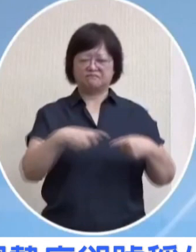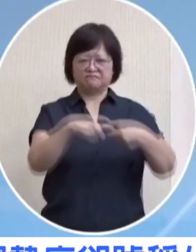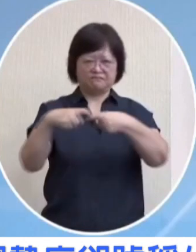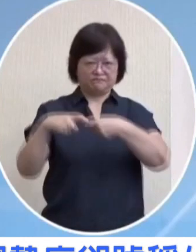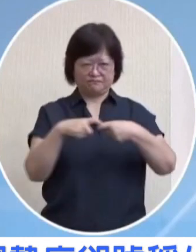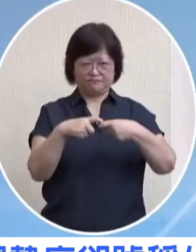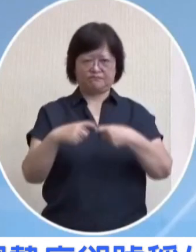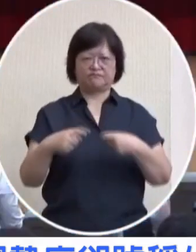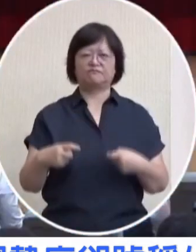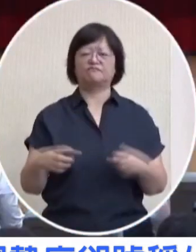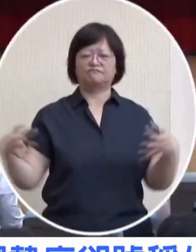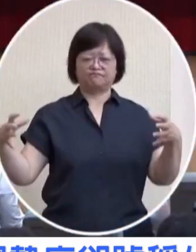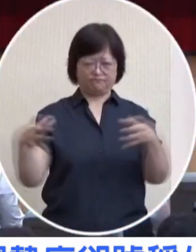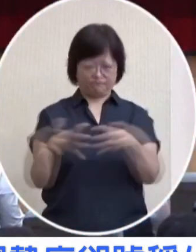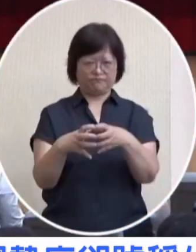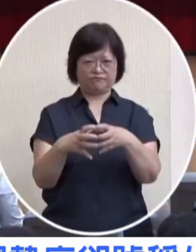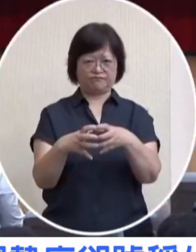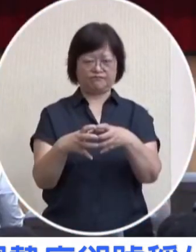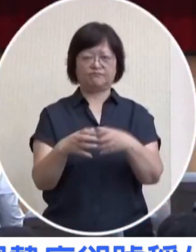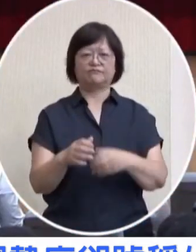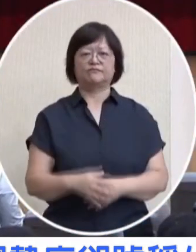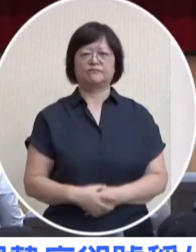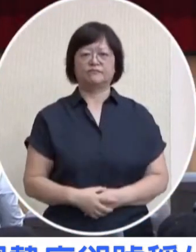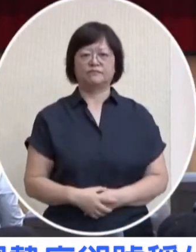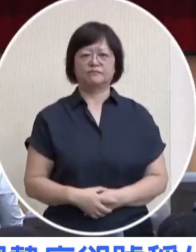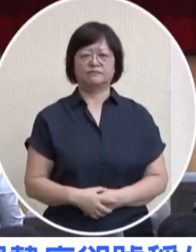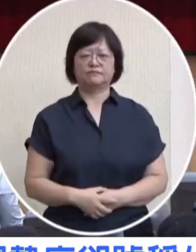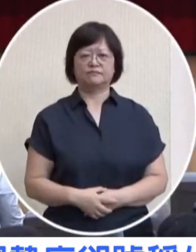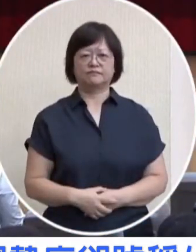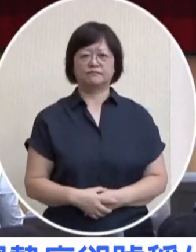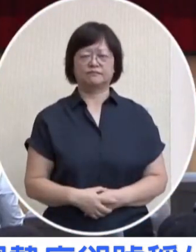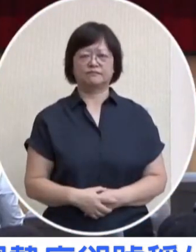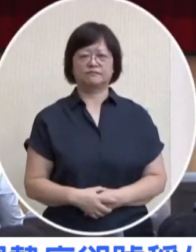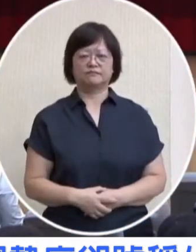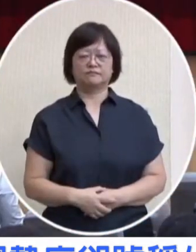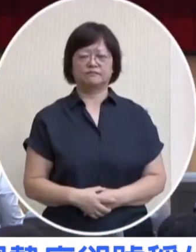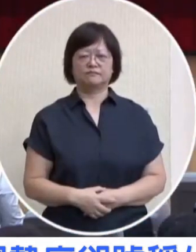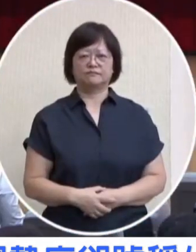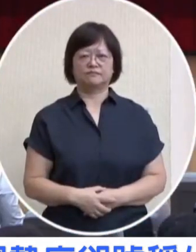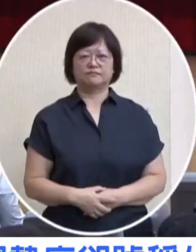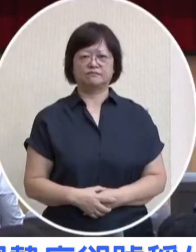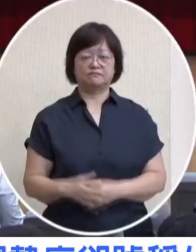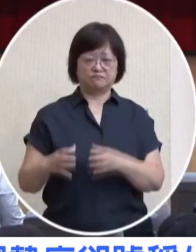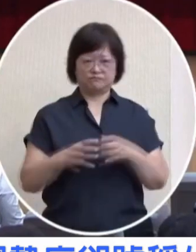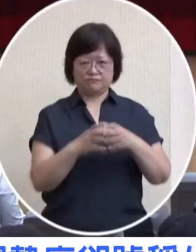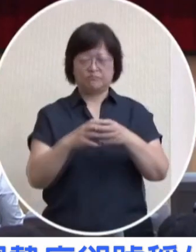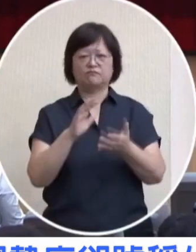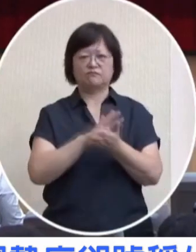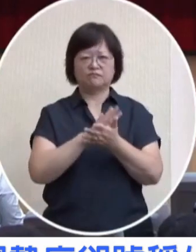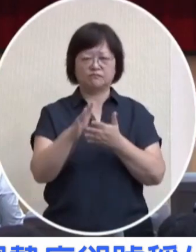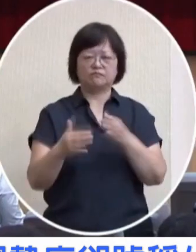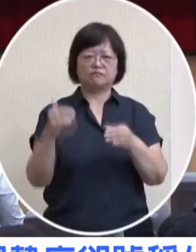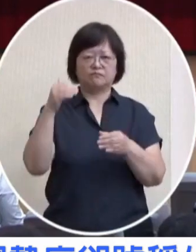参选是为了整合，整合才能胜选。